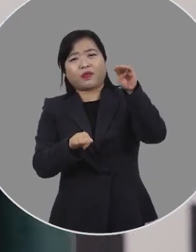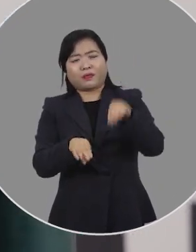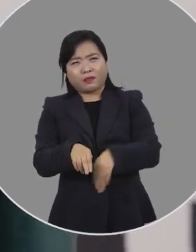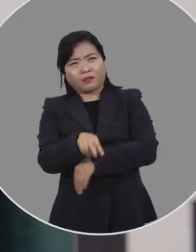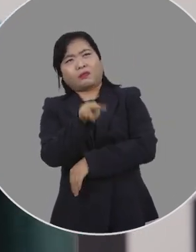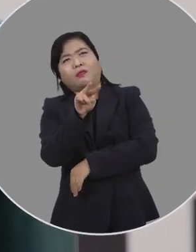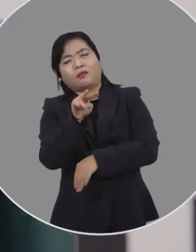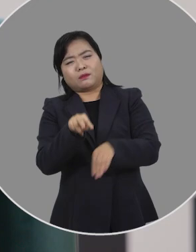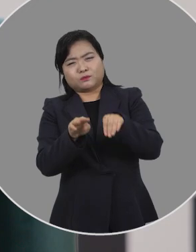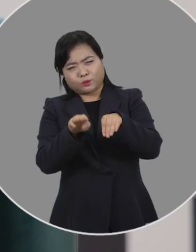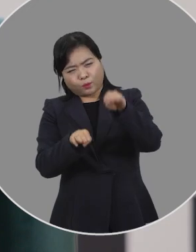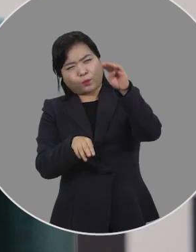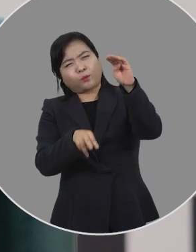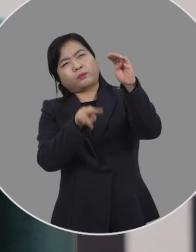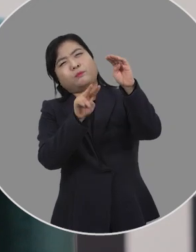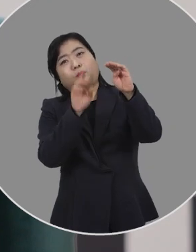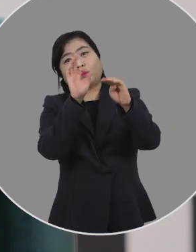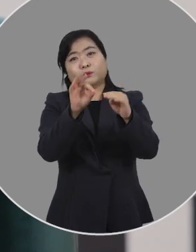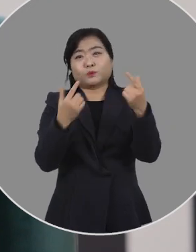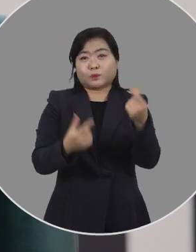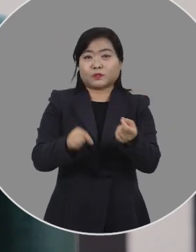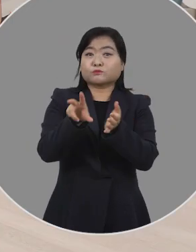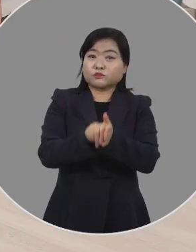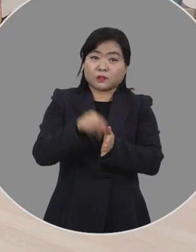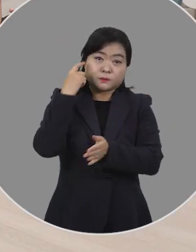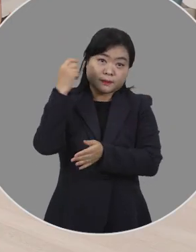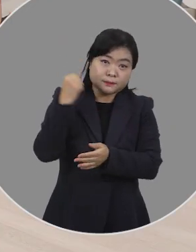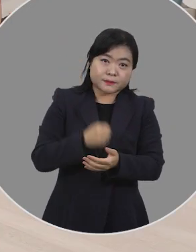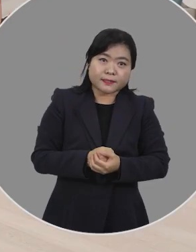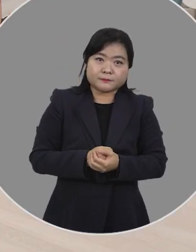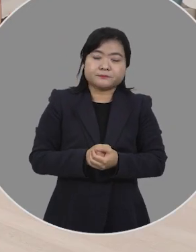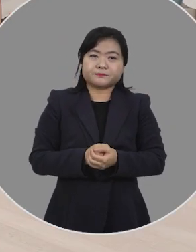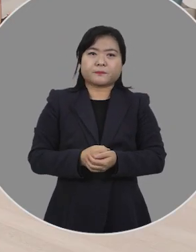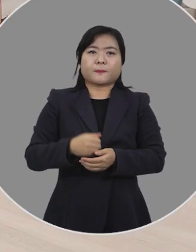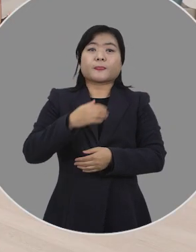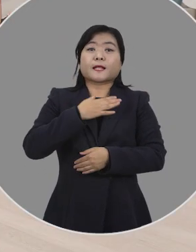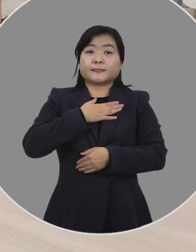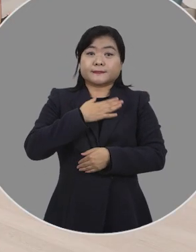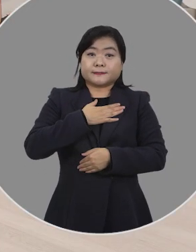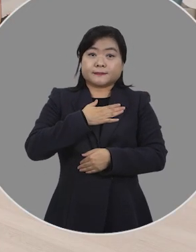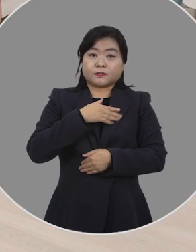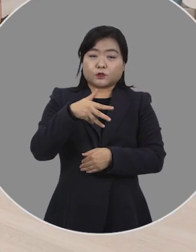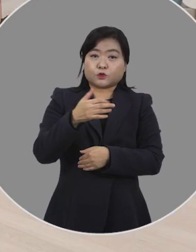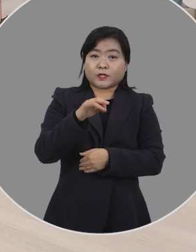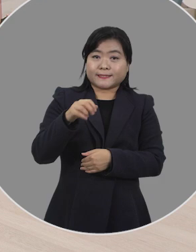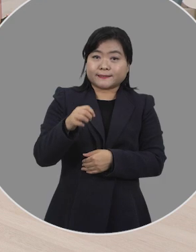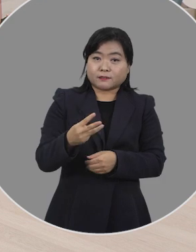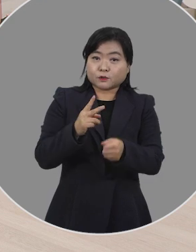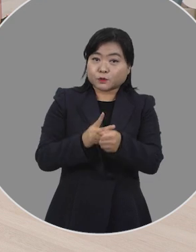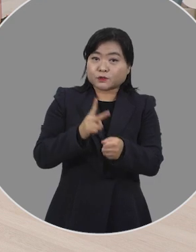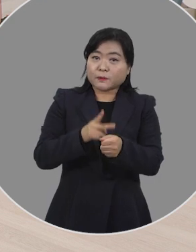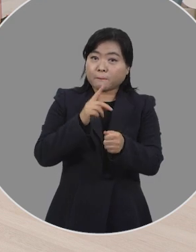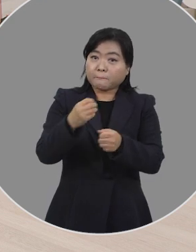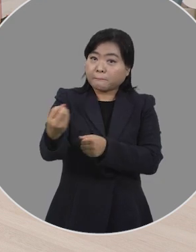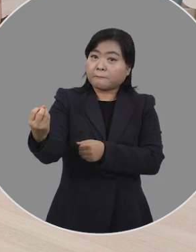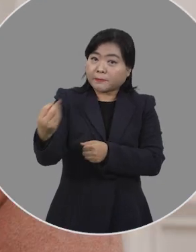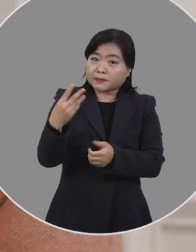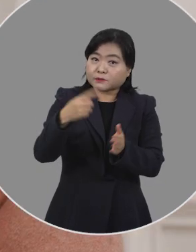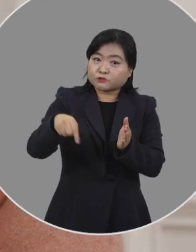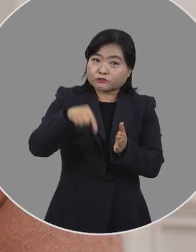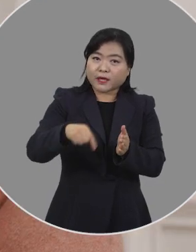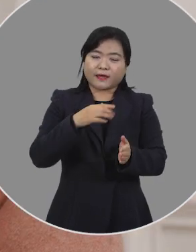것도 똑같이 문제가 아닐까 하는 생각을 해봅니다. 저는 최인철 교수님 말씀하신 부분 중에